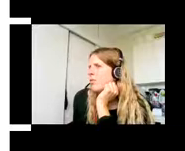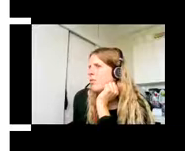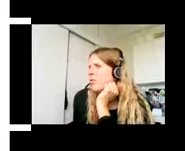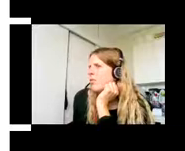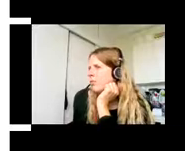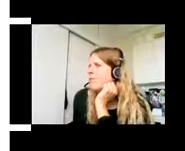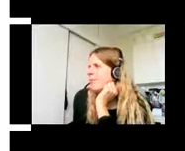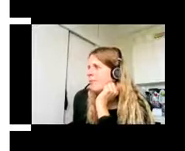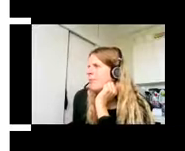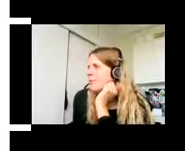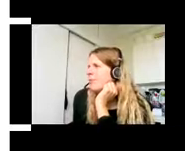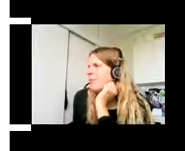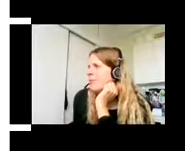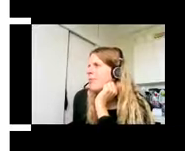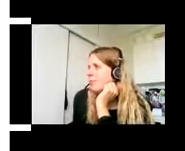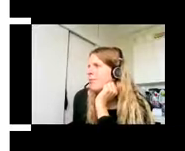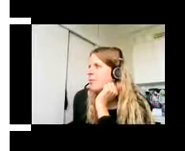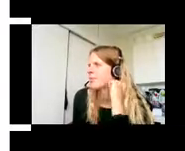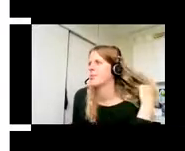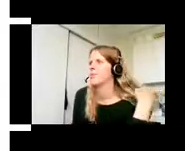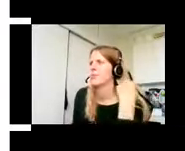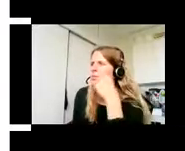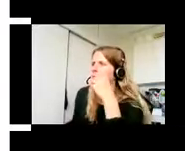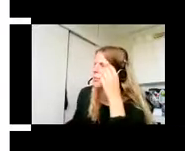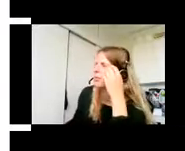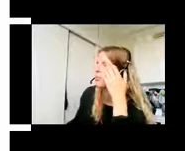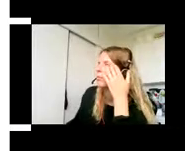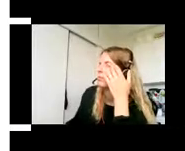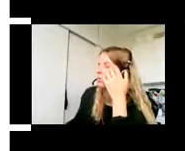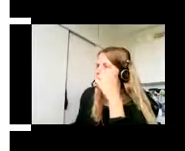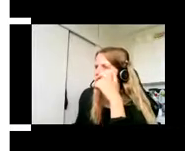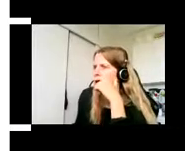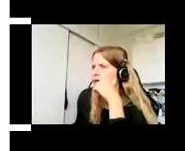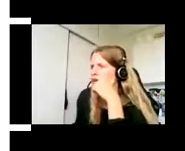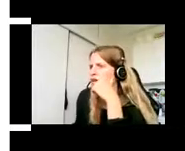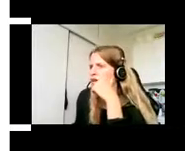dat het niet mag, maar is het een omgekeerde redenering. Zeiden vanaf 15 jaar mogen ook